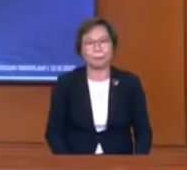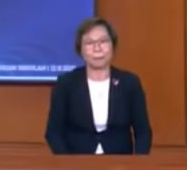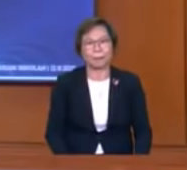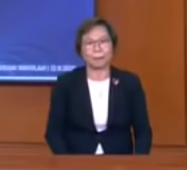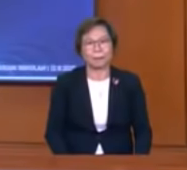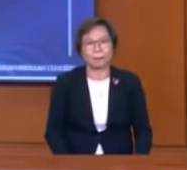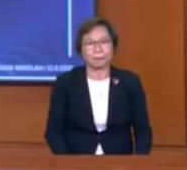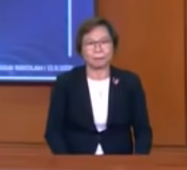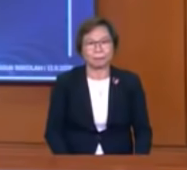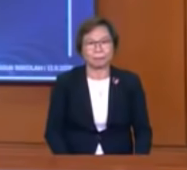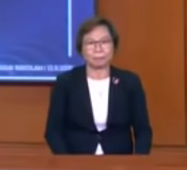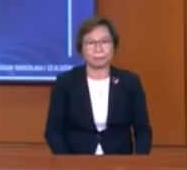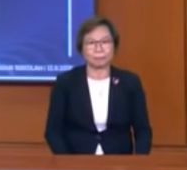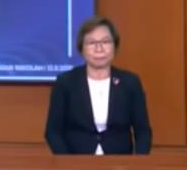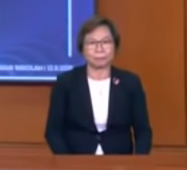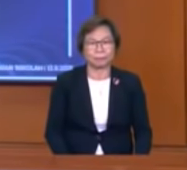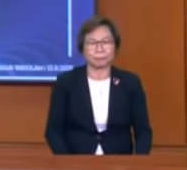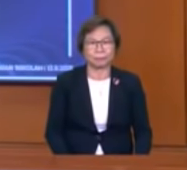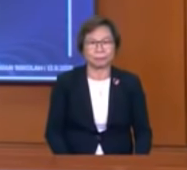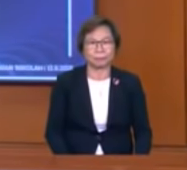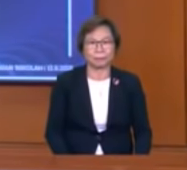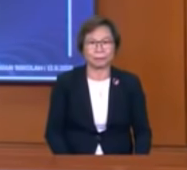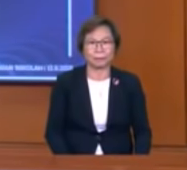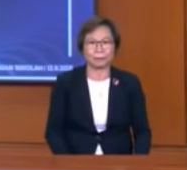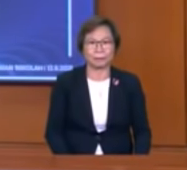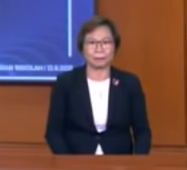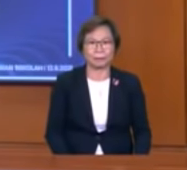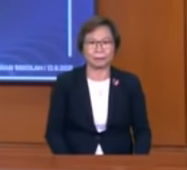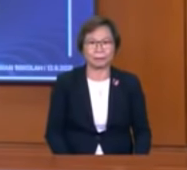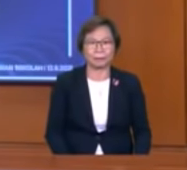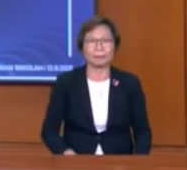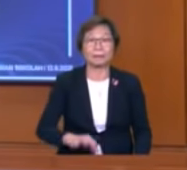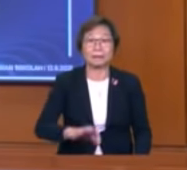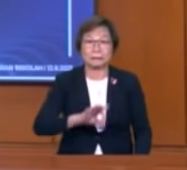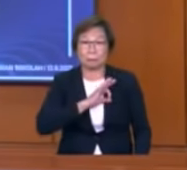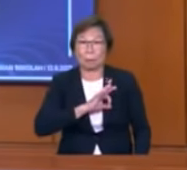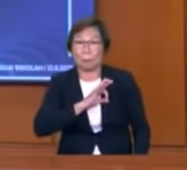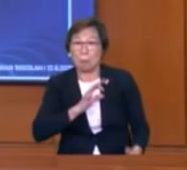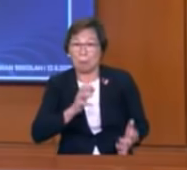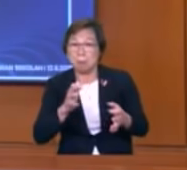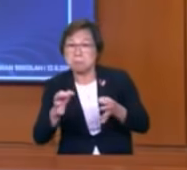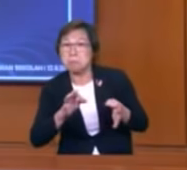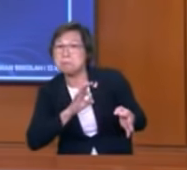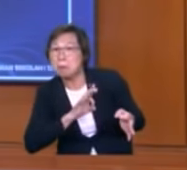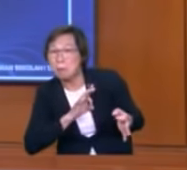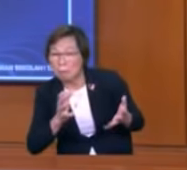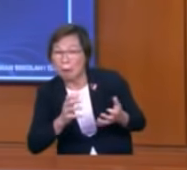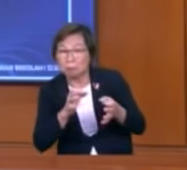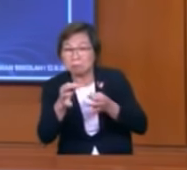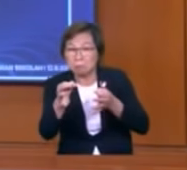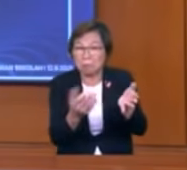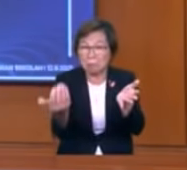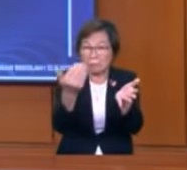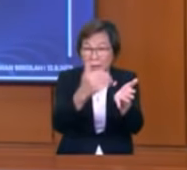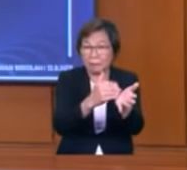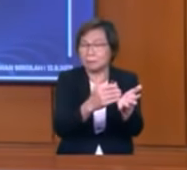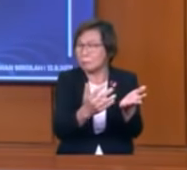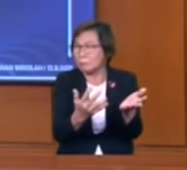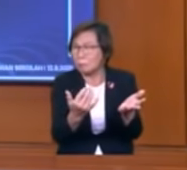terus dia ingin saya jelaskan kali lagi